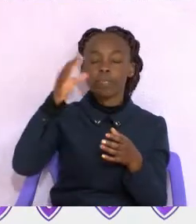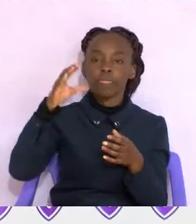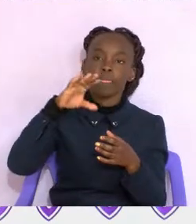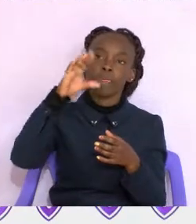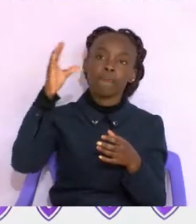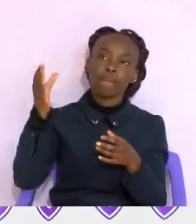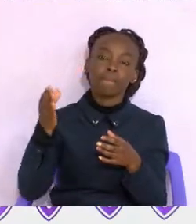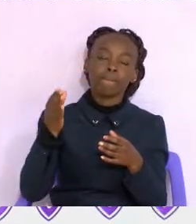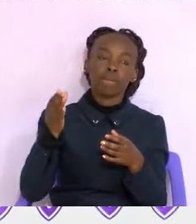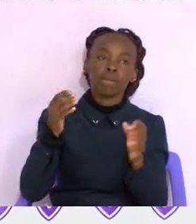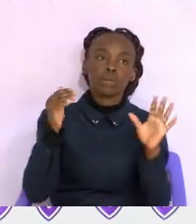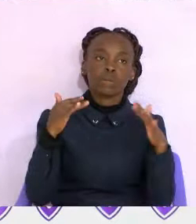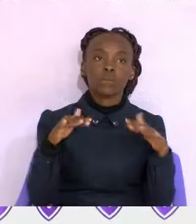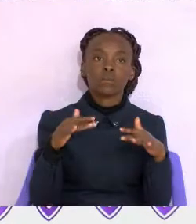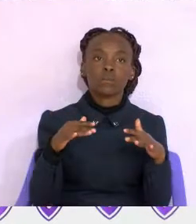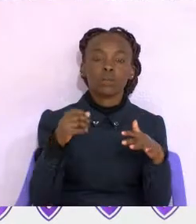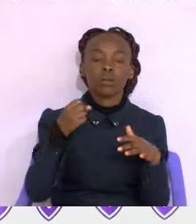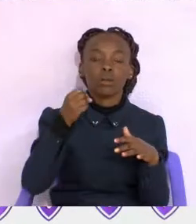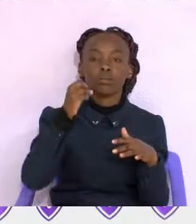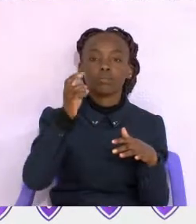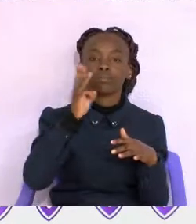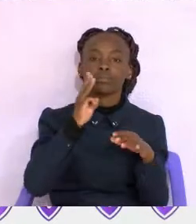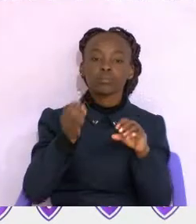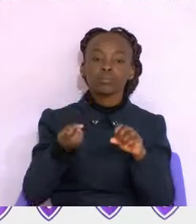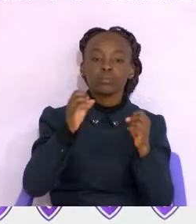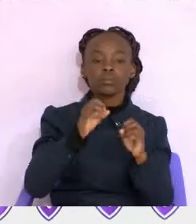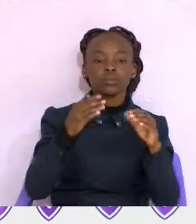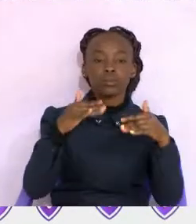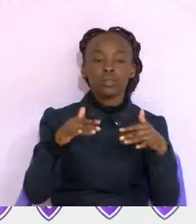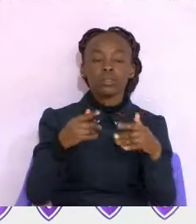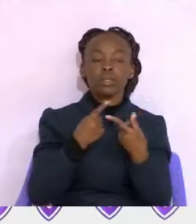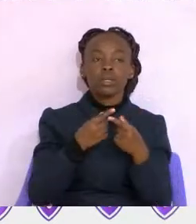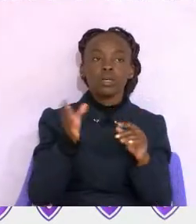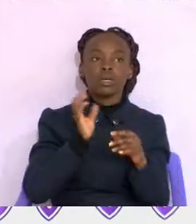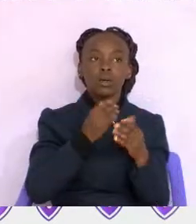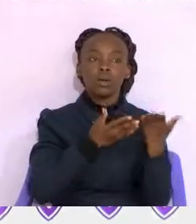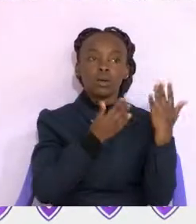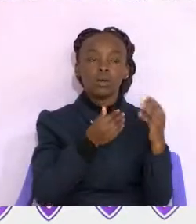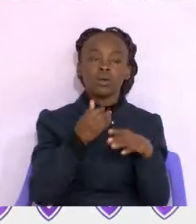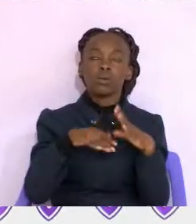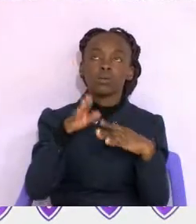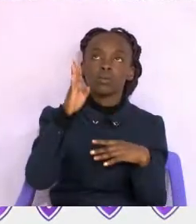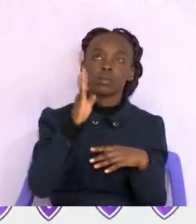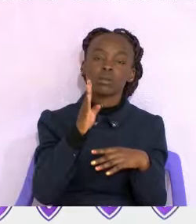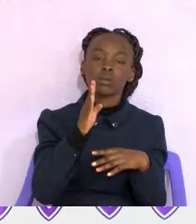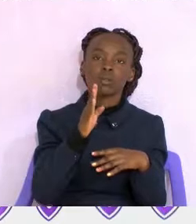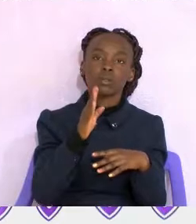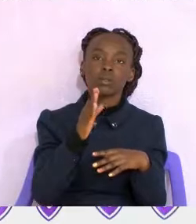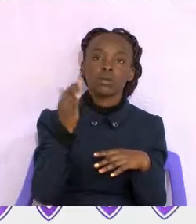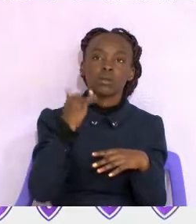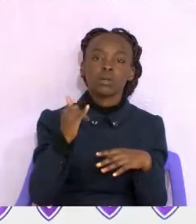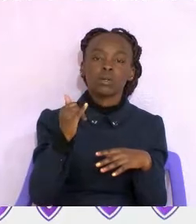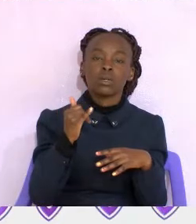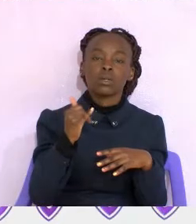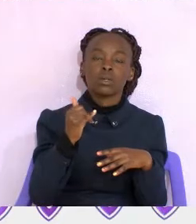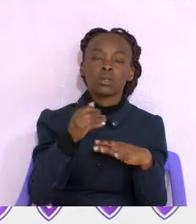zikitikisike. Hata bahari zitikisike. Bwana bado tumaini letu litakuwa kwako. Ni kwa maana Mungu wewe unabakia